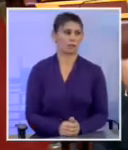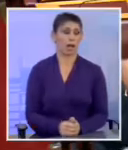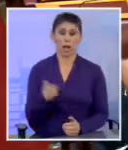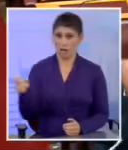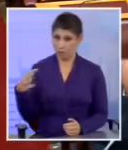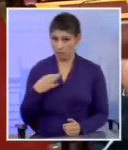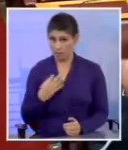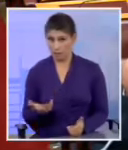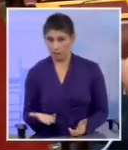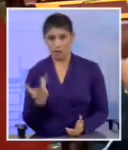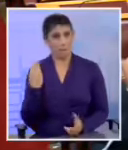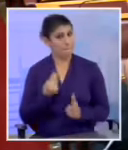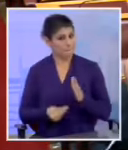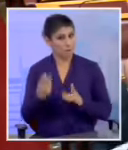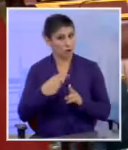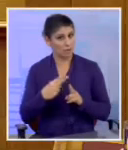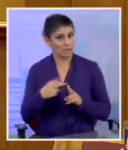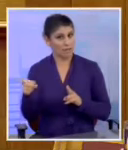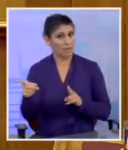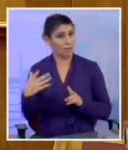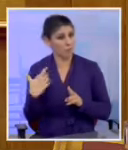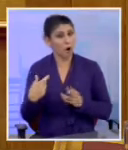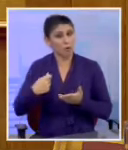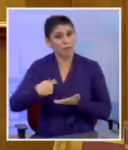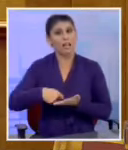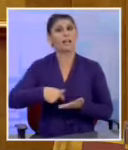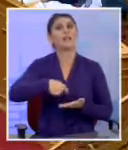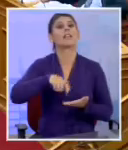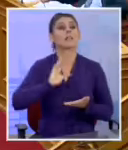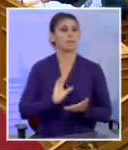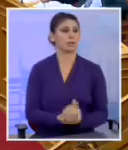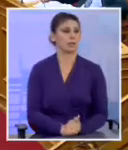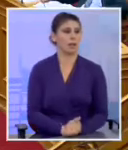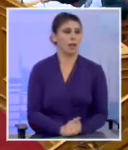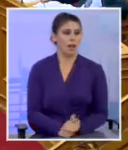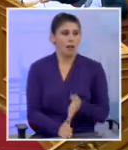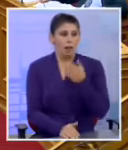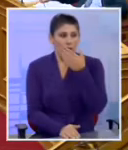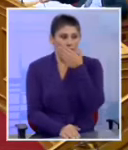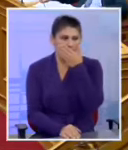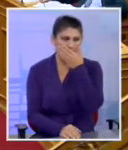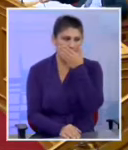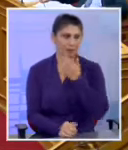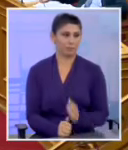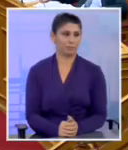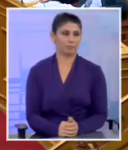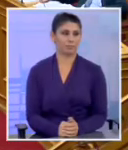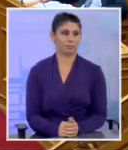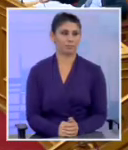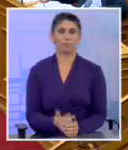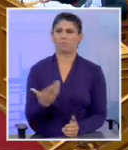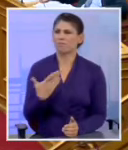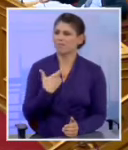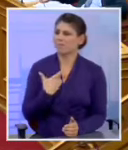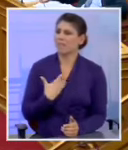Αυτό λέτε, είναι πιο σημαντική. Κύριε, μιλάω και... Καλό. Είναι μια συμπεριφορά